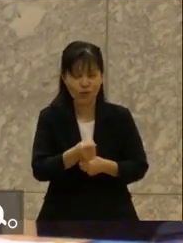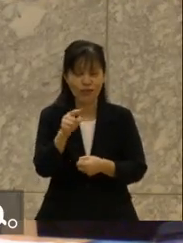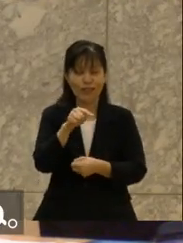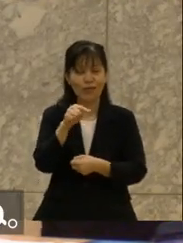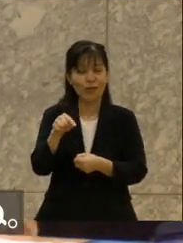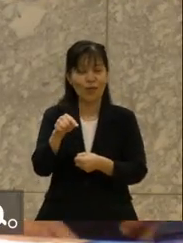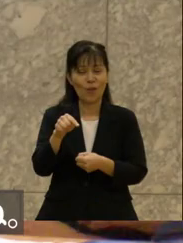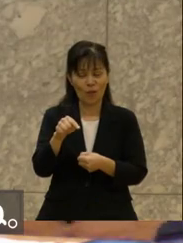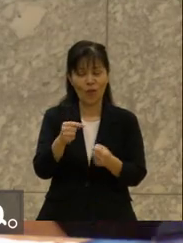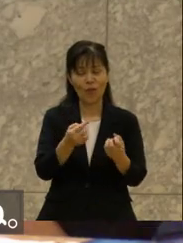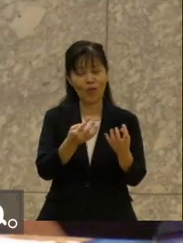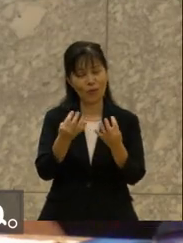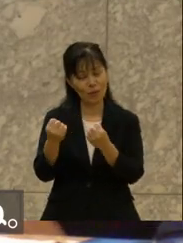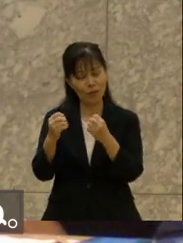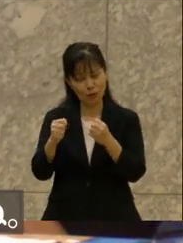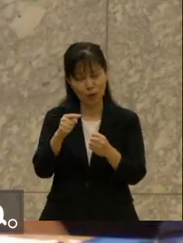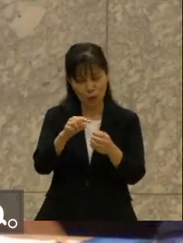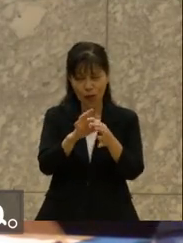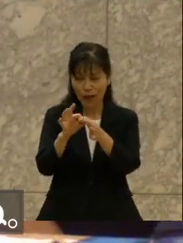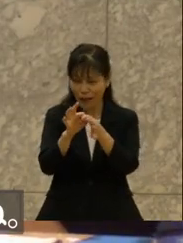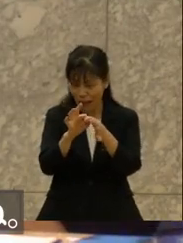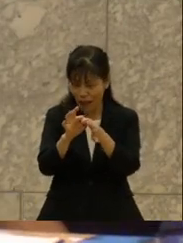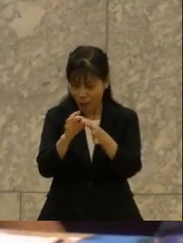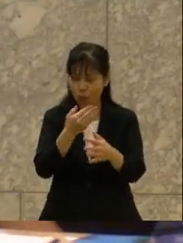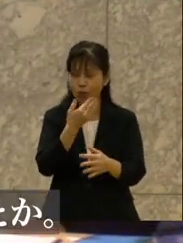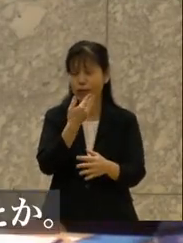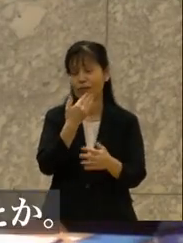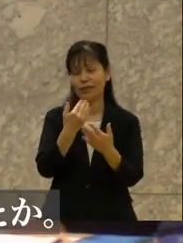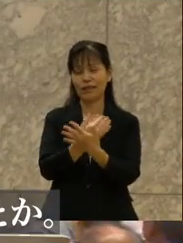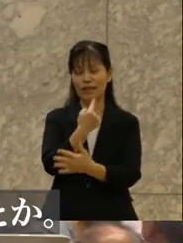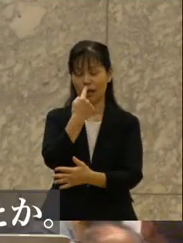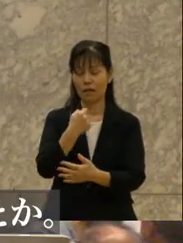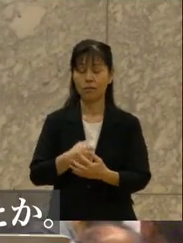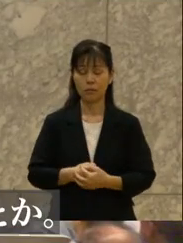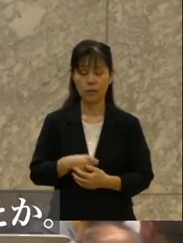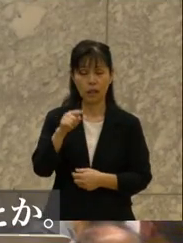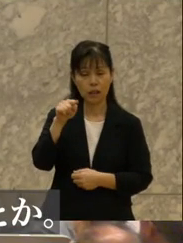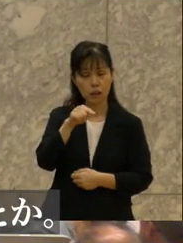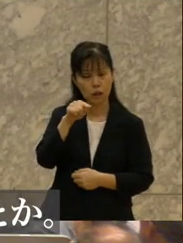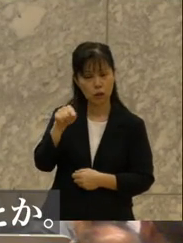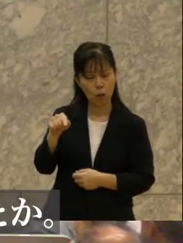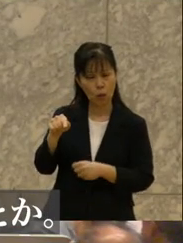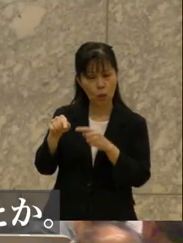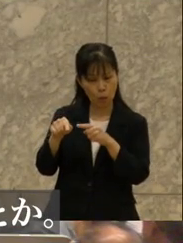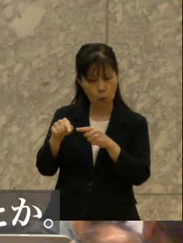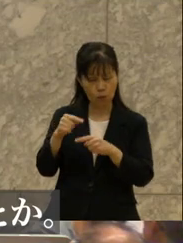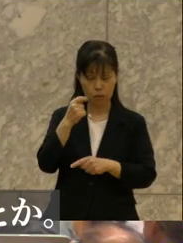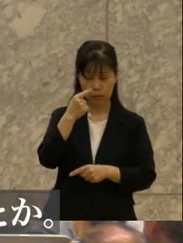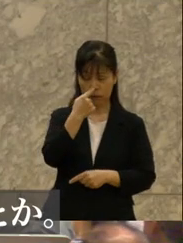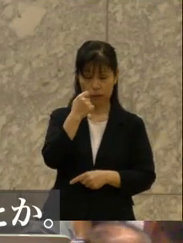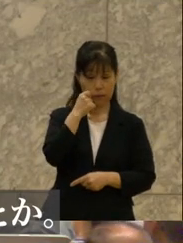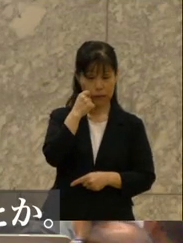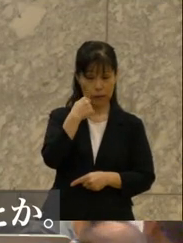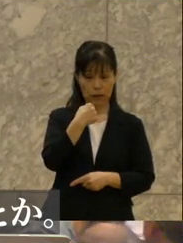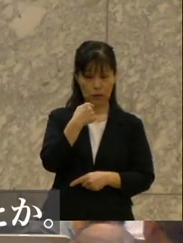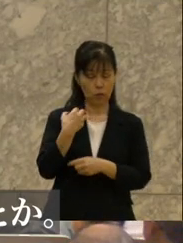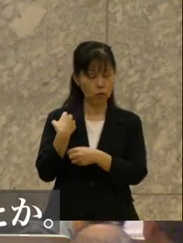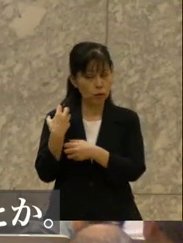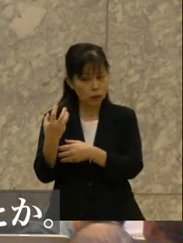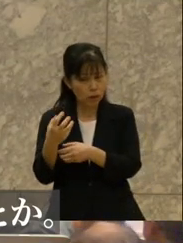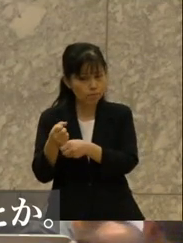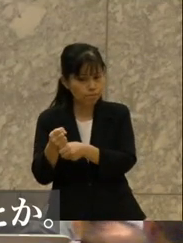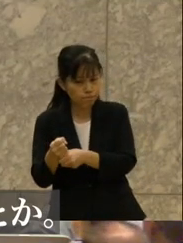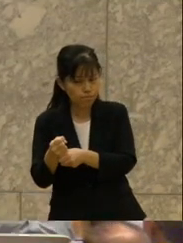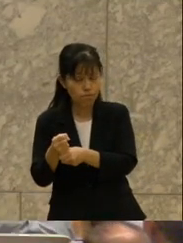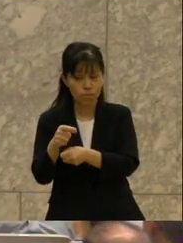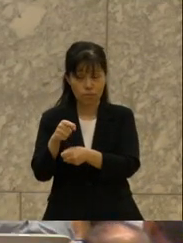を探したりみたいな縁を大事にするようになりましたね人にやっぱりこうできないことに対して委ねる部分とかを